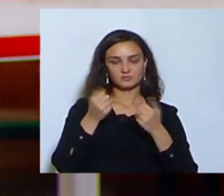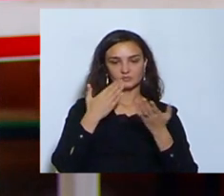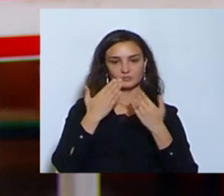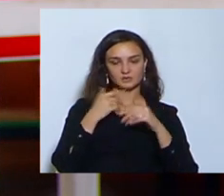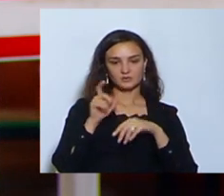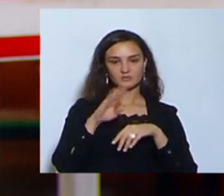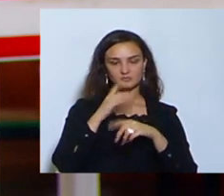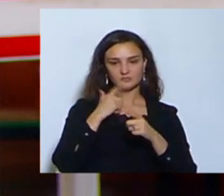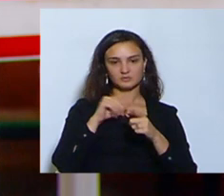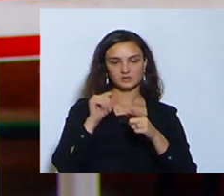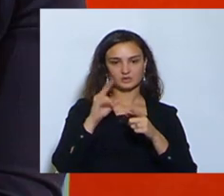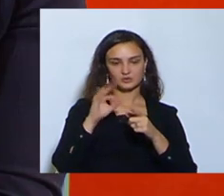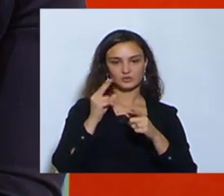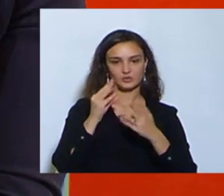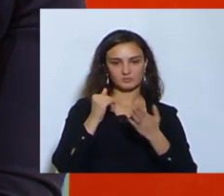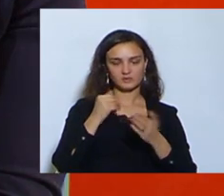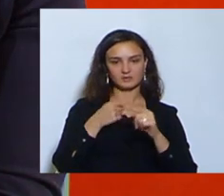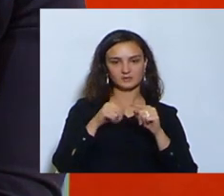კომუნიკატორი პროფესორი ქალბატონი თიკოცომაია,